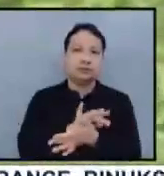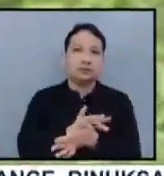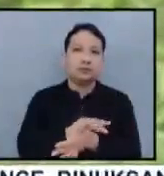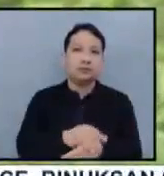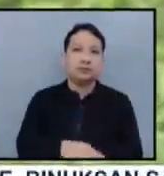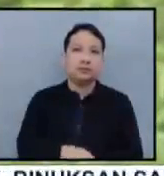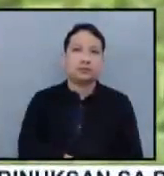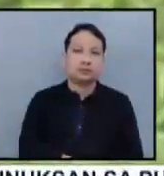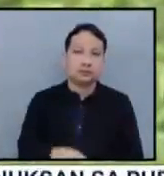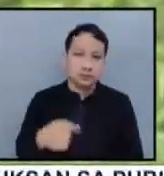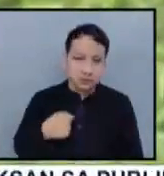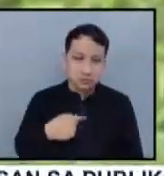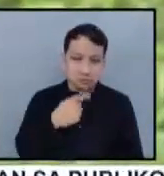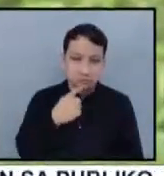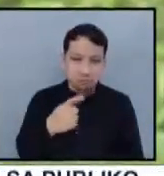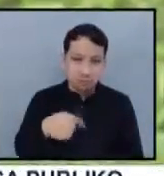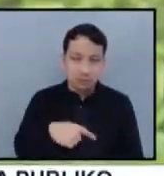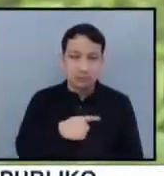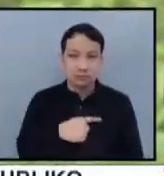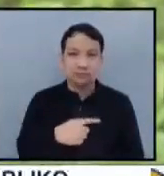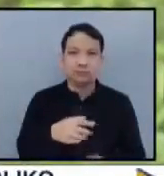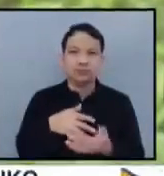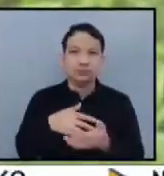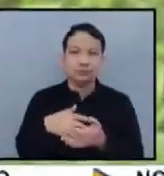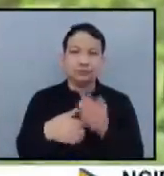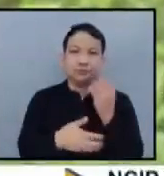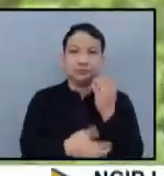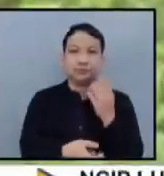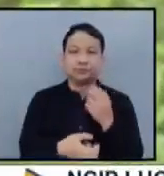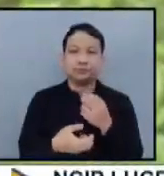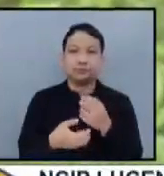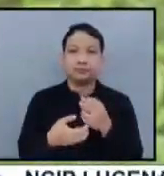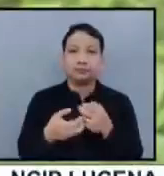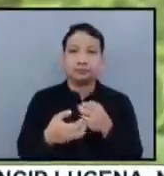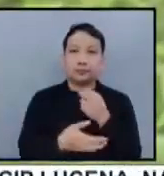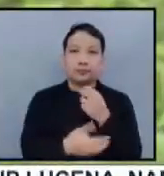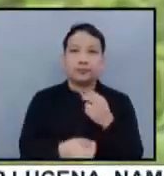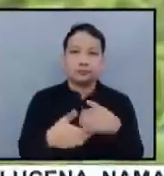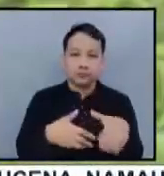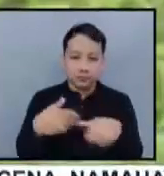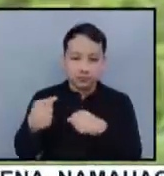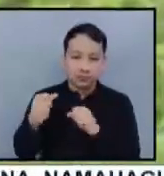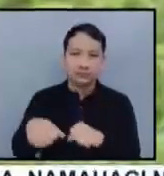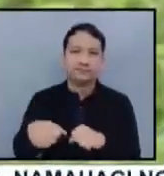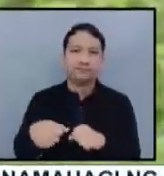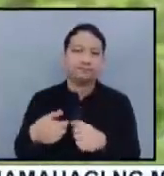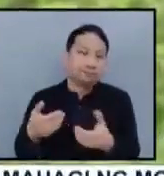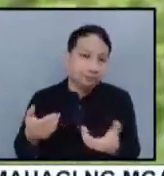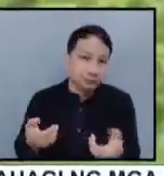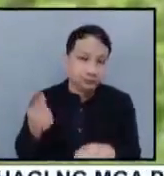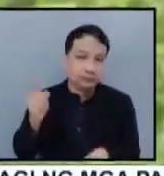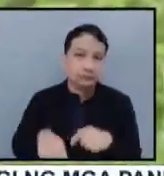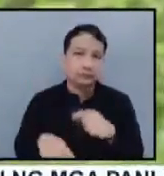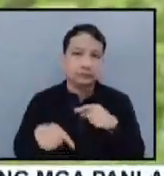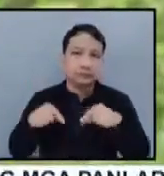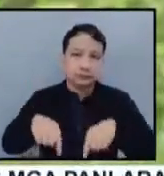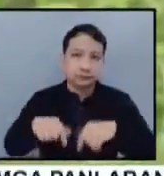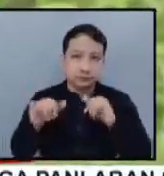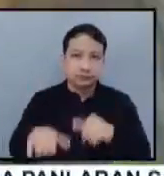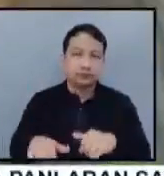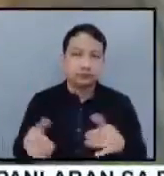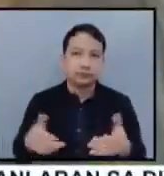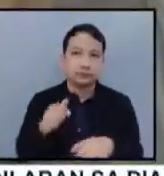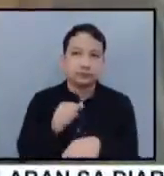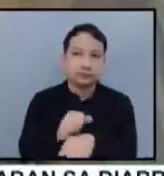kami kasi hindi kami makakalabas ng bayan. Dito lang ho kami talaga sa trabaho